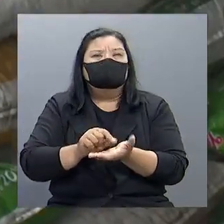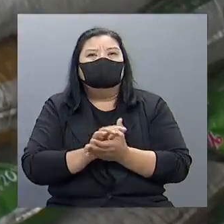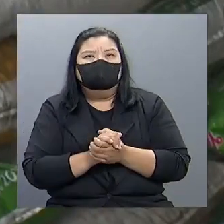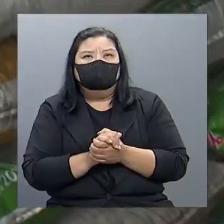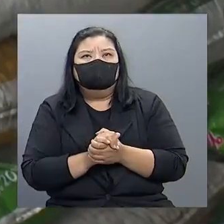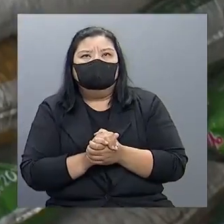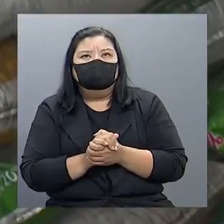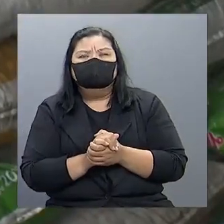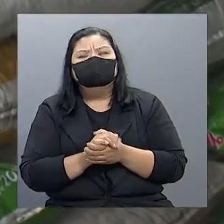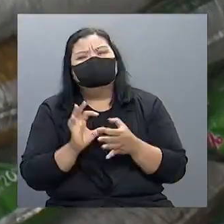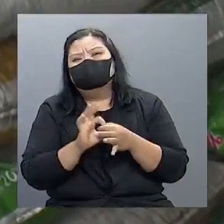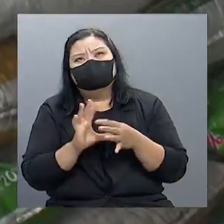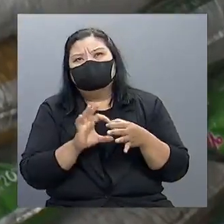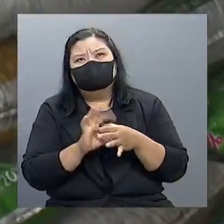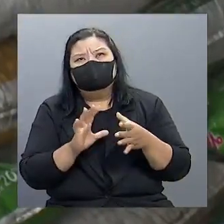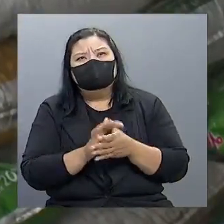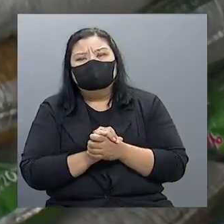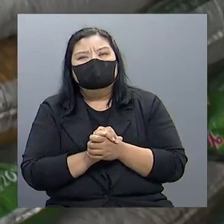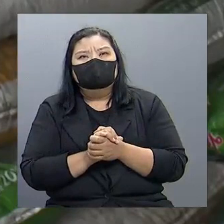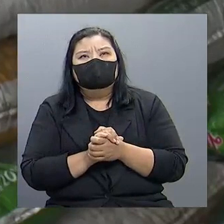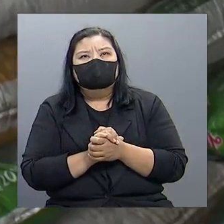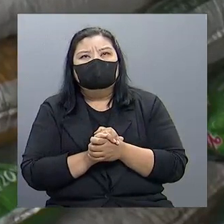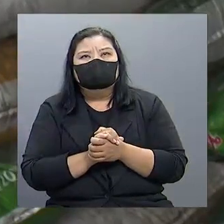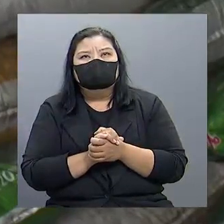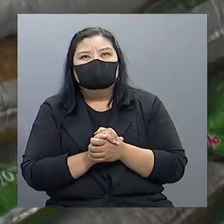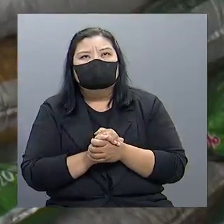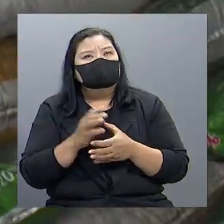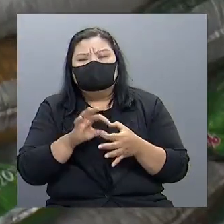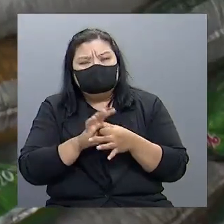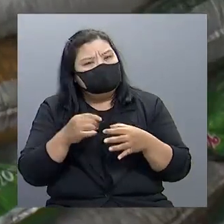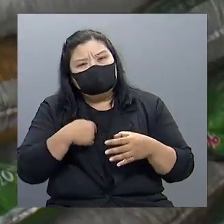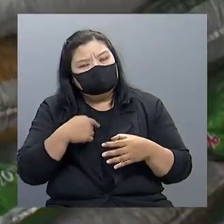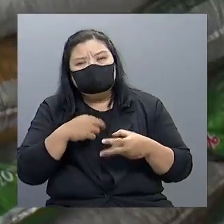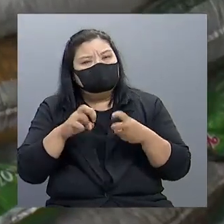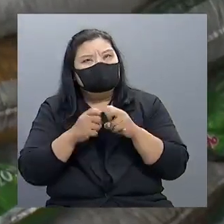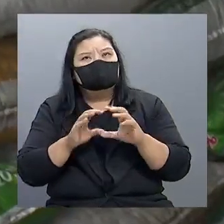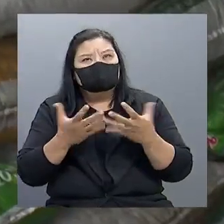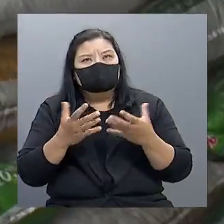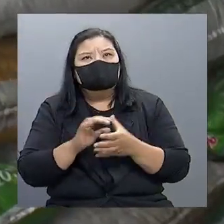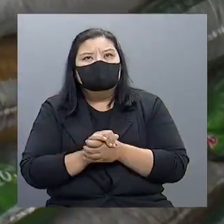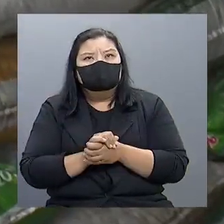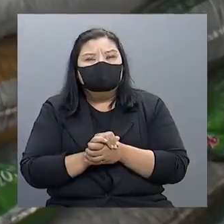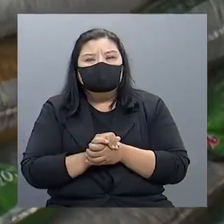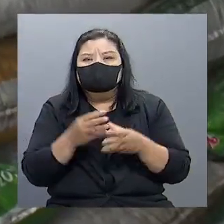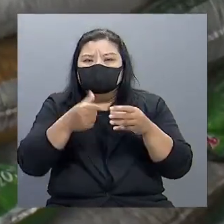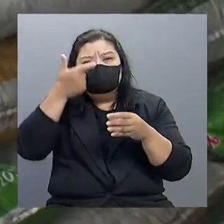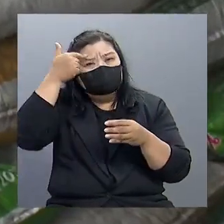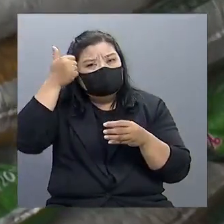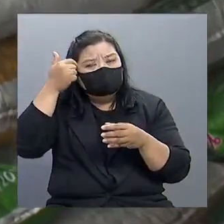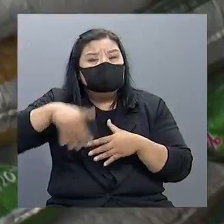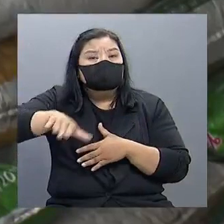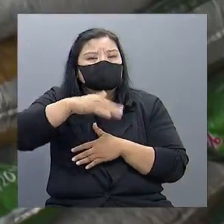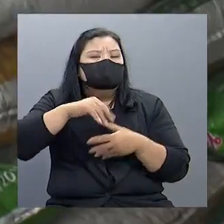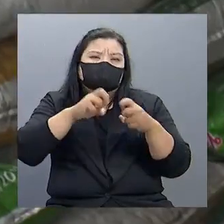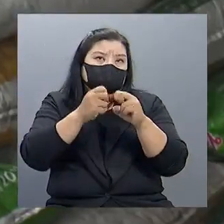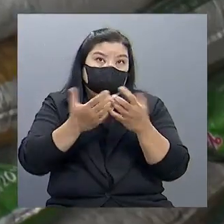ลนะคิดว่าไม่มีผลกับโรงงานเราเลยอะค่ ะ กับหรือโรงงานถ่านทั่วประเทศเนี่ยคือจากเตาตัวนี้พูดถึงจากเตาน